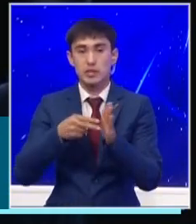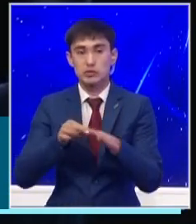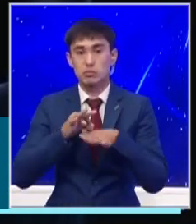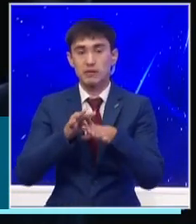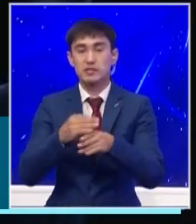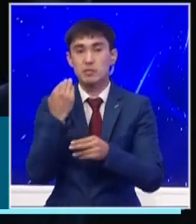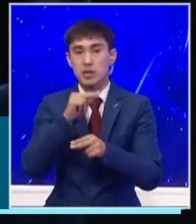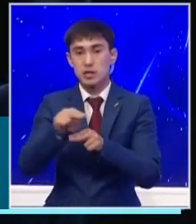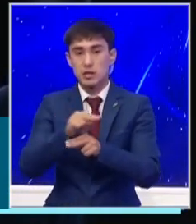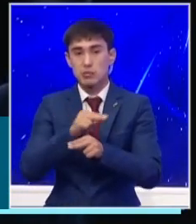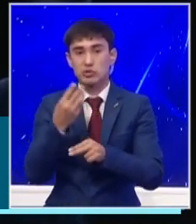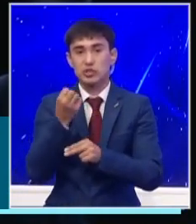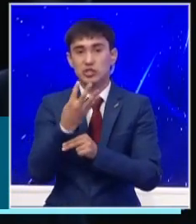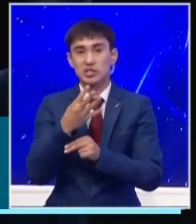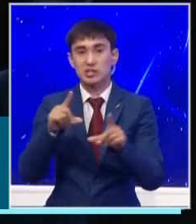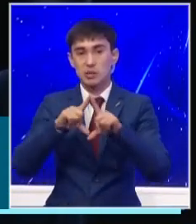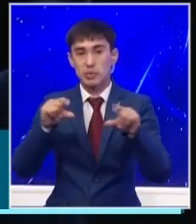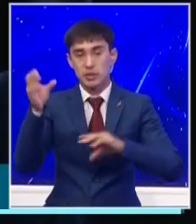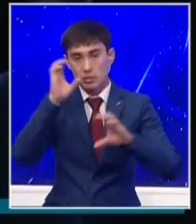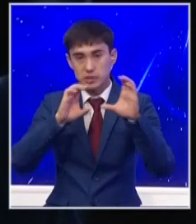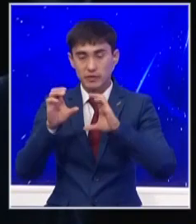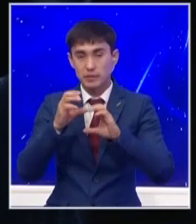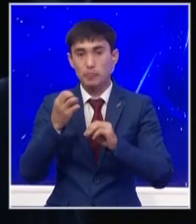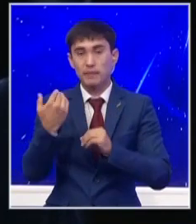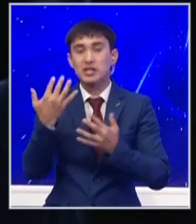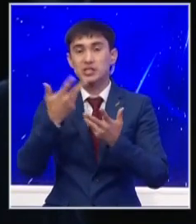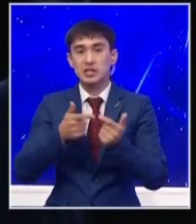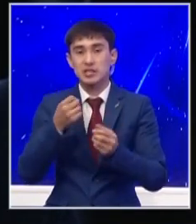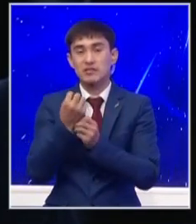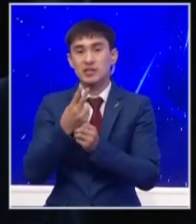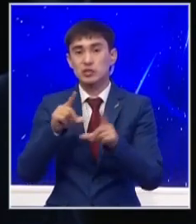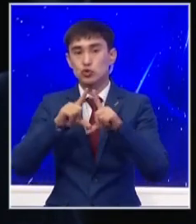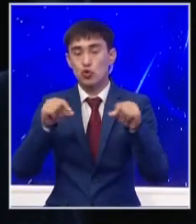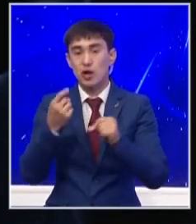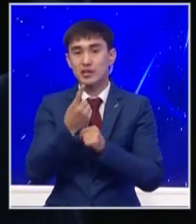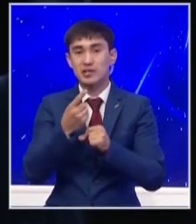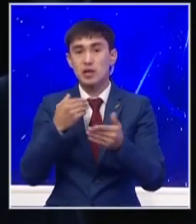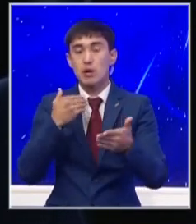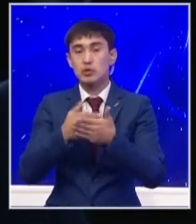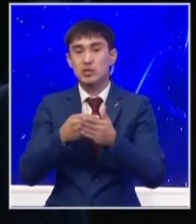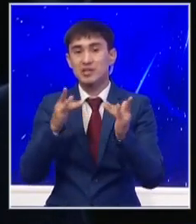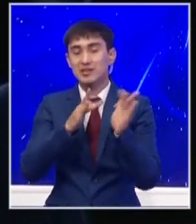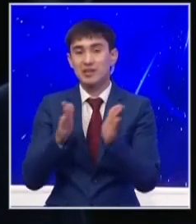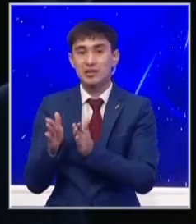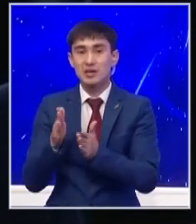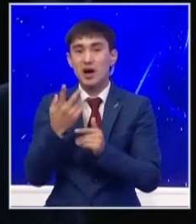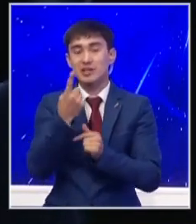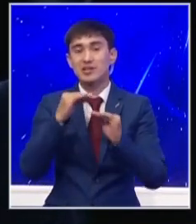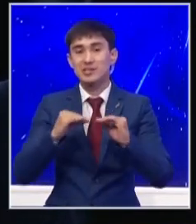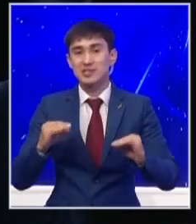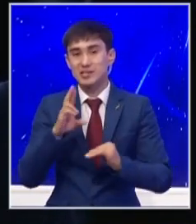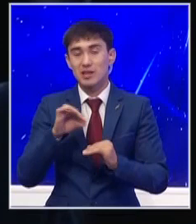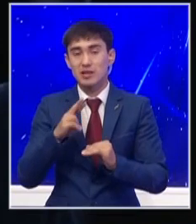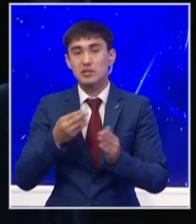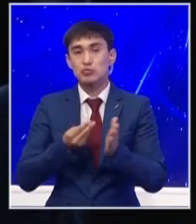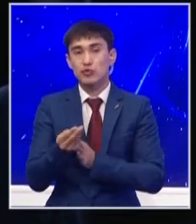провести капитальный ремонт 14 объектов образования. В их числе 12 школ, 1 пришкольный интернат, 1 детский сад, на что из